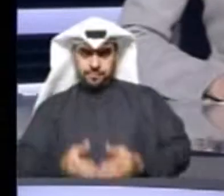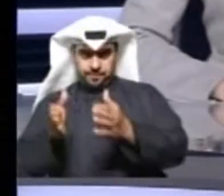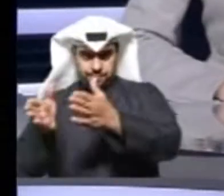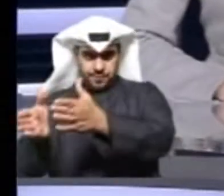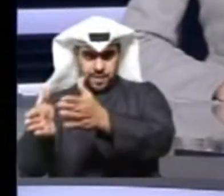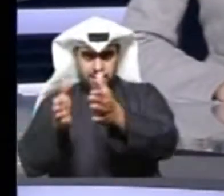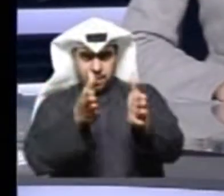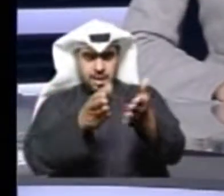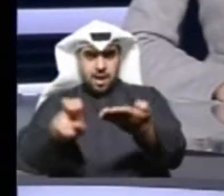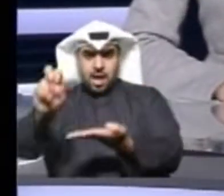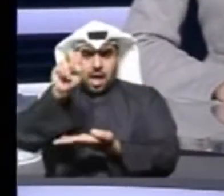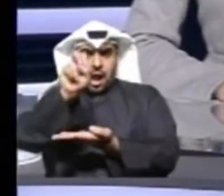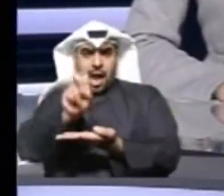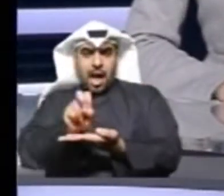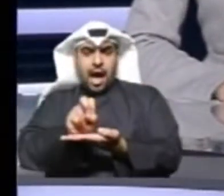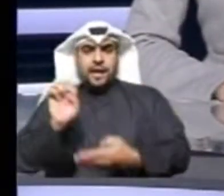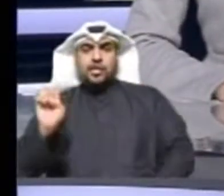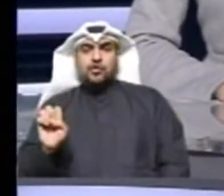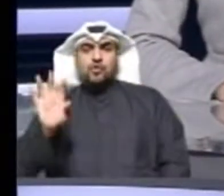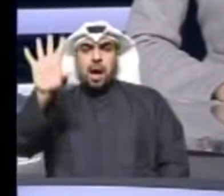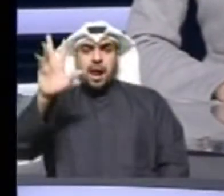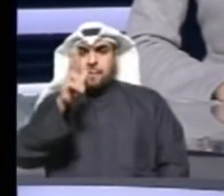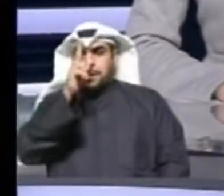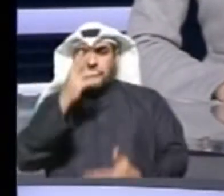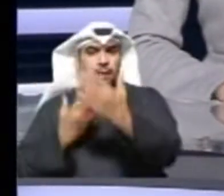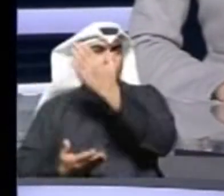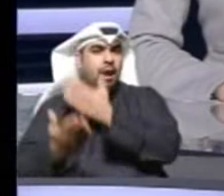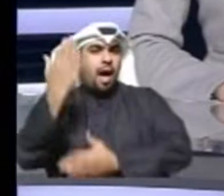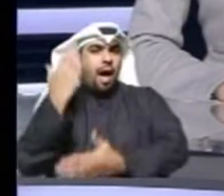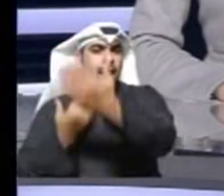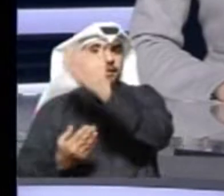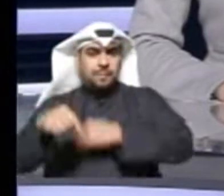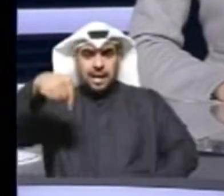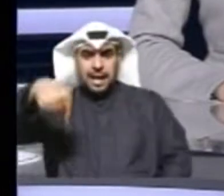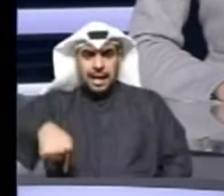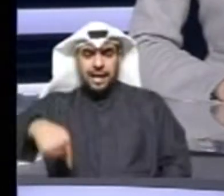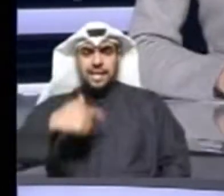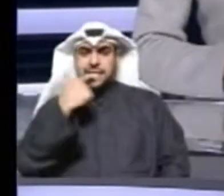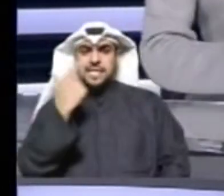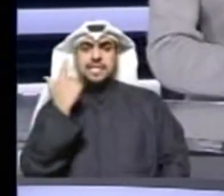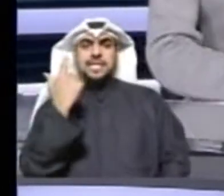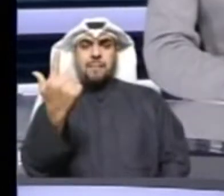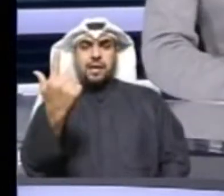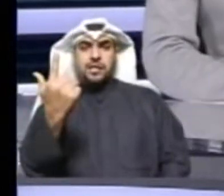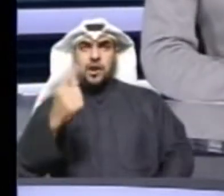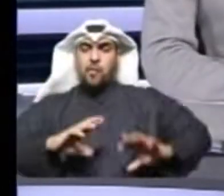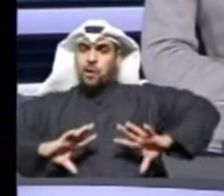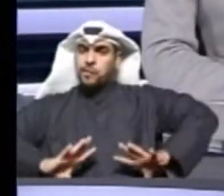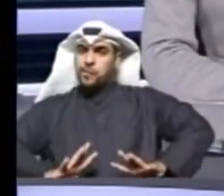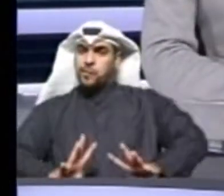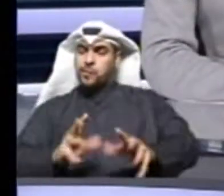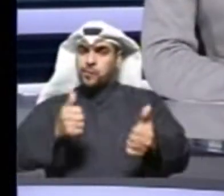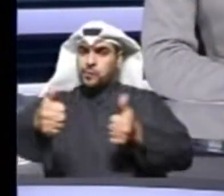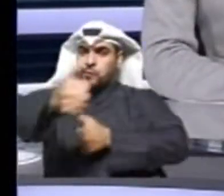تواصل القرية التراثية فتح أبوابها لموسمها السابع على التوالي ضمن مهرجان الموروث الشعبي لتعلن انطلاقة فعاليات